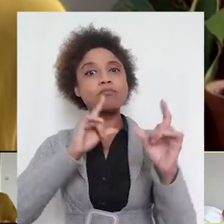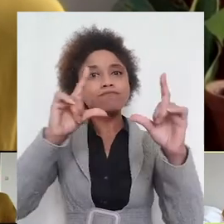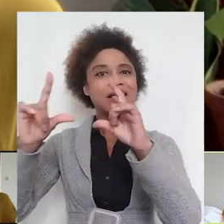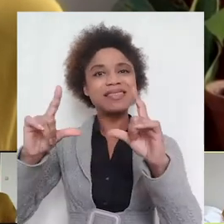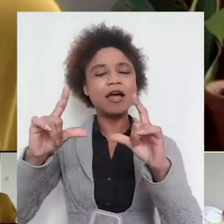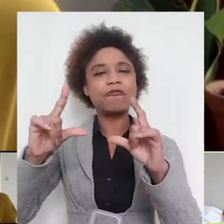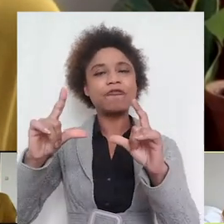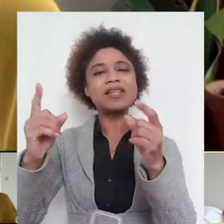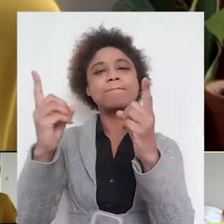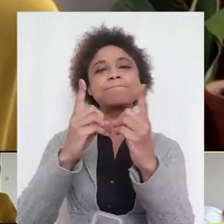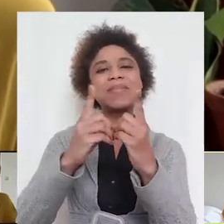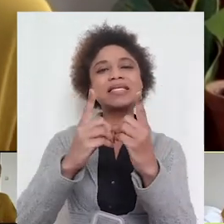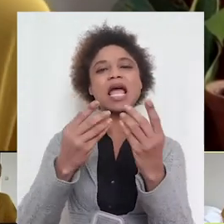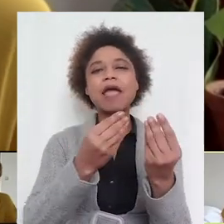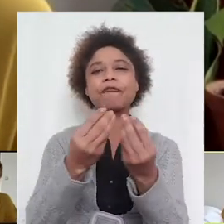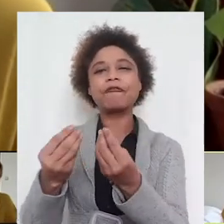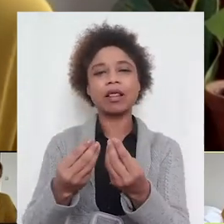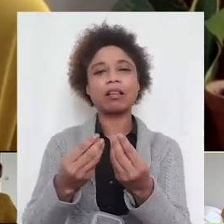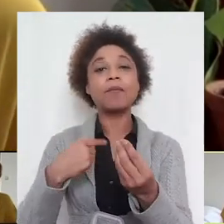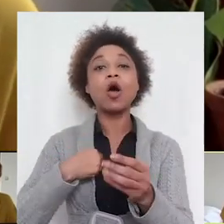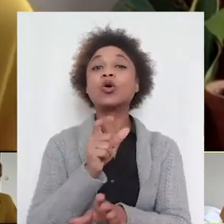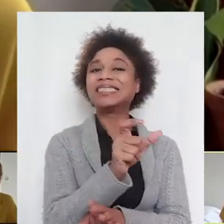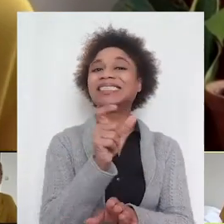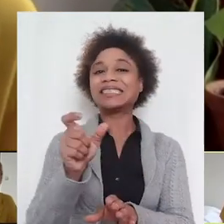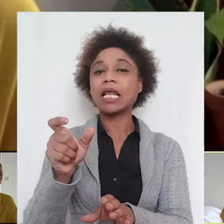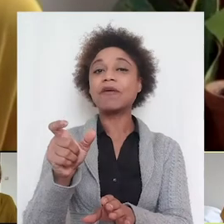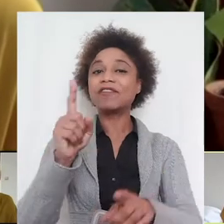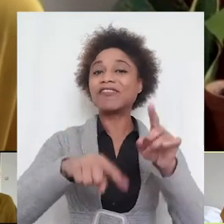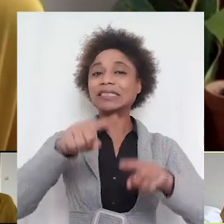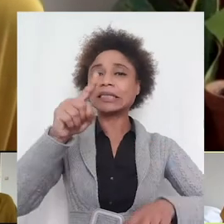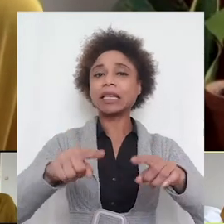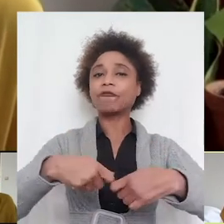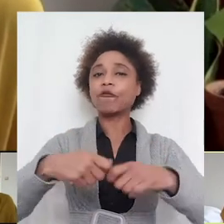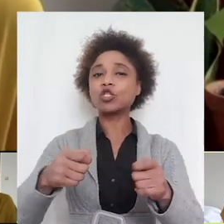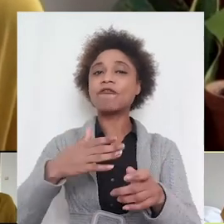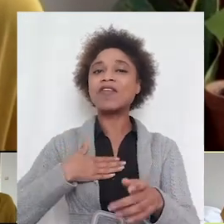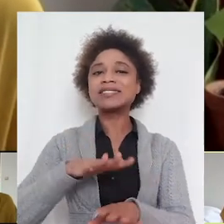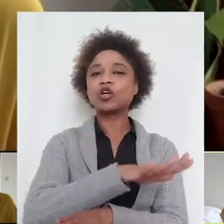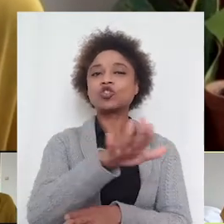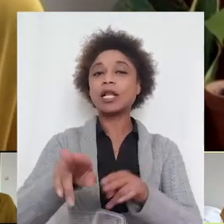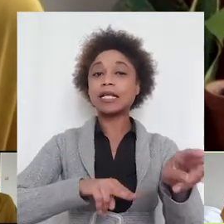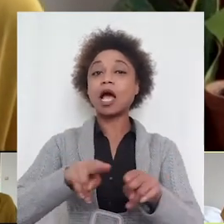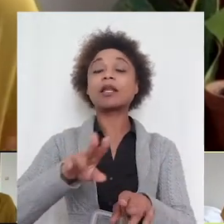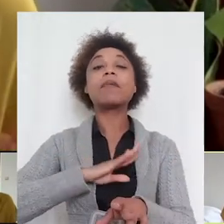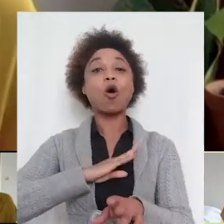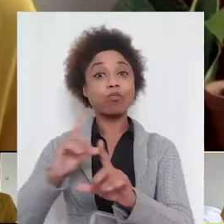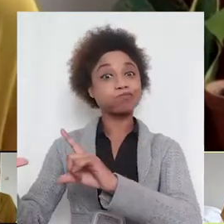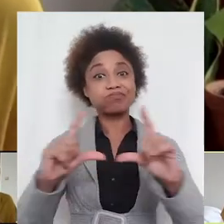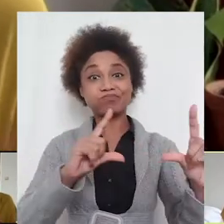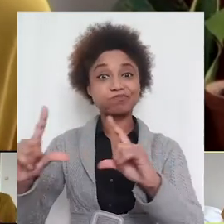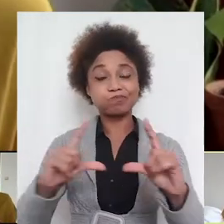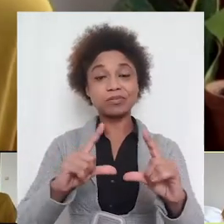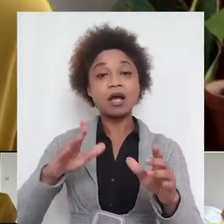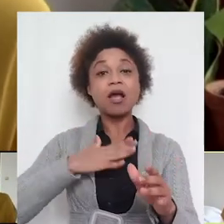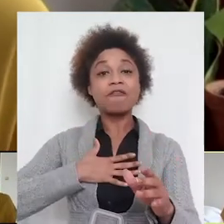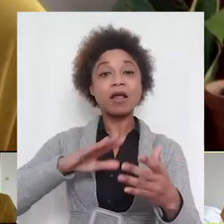wordt afgewisseld met scènes uit verschillende voorstellingen van het Nationale Theater. Er komen ook beelden voorbij van een poëzieprogramma in